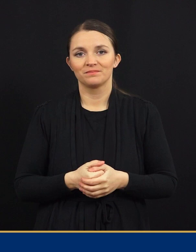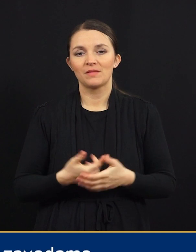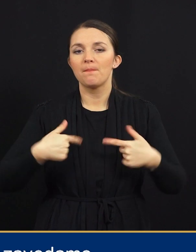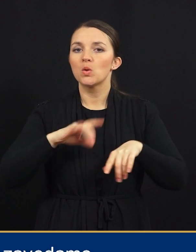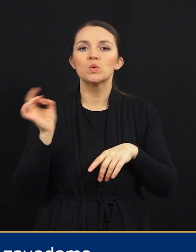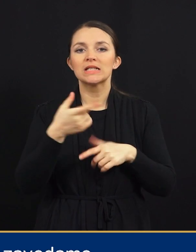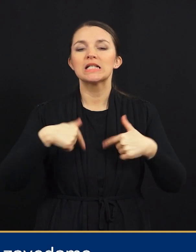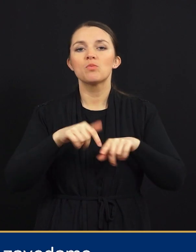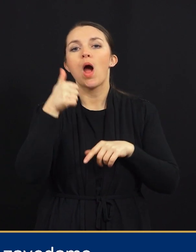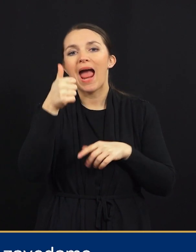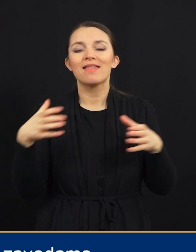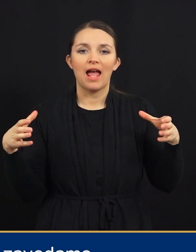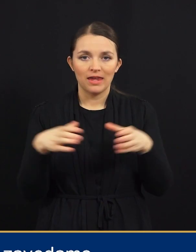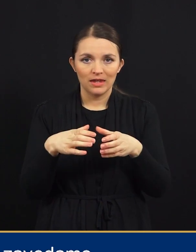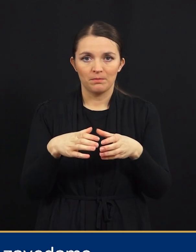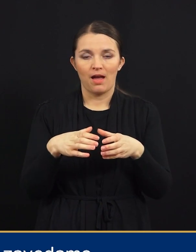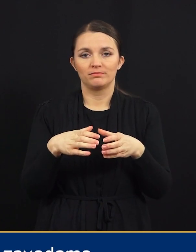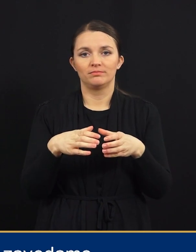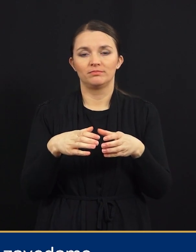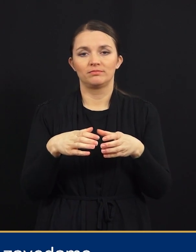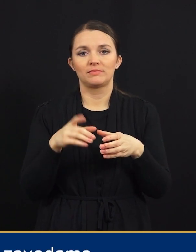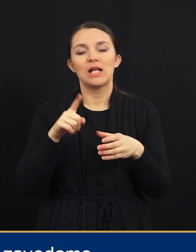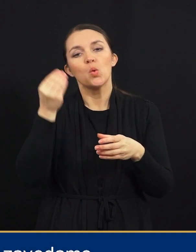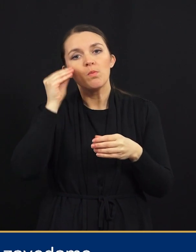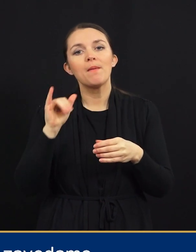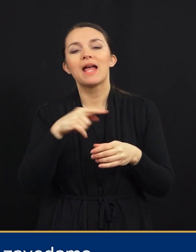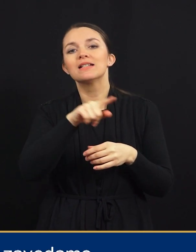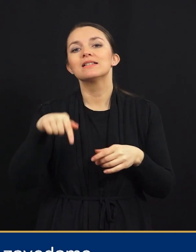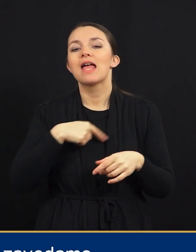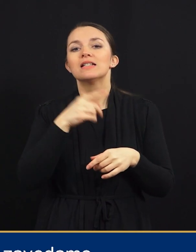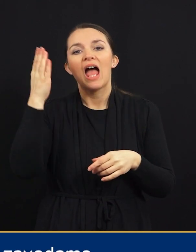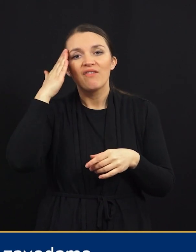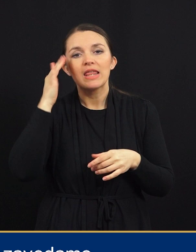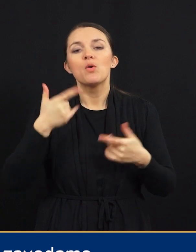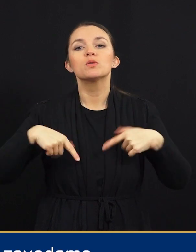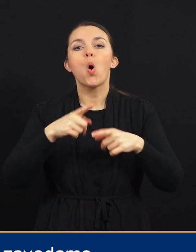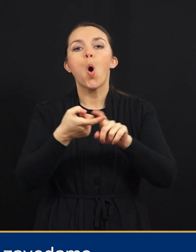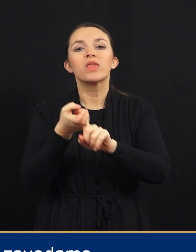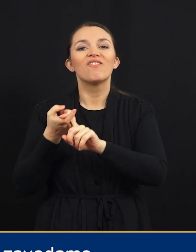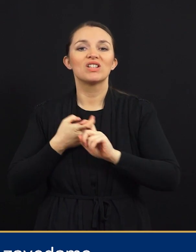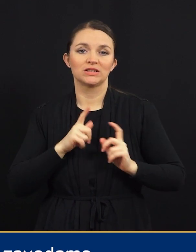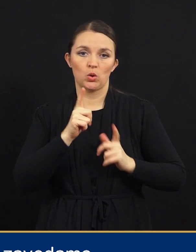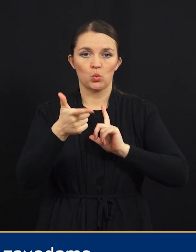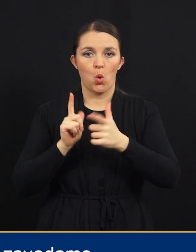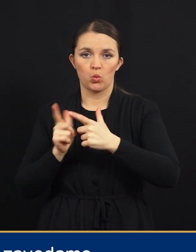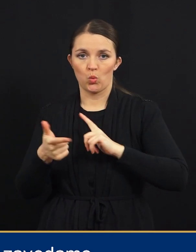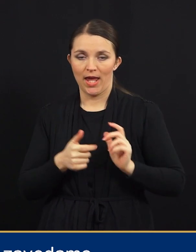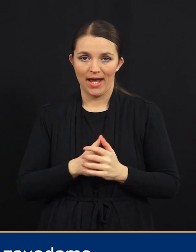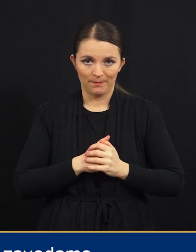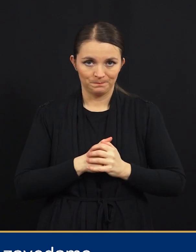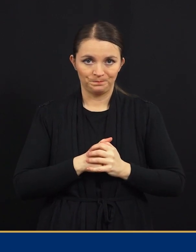Mi vsi smo ena ekipa in upam, da se zavedamo, da smo odvisni drug od